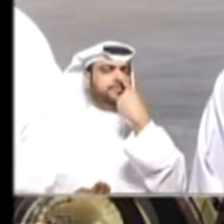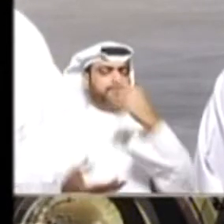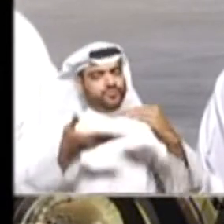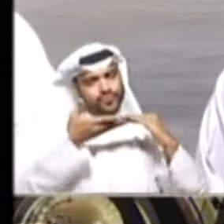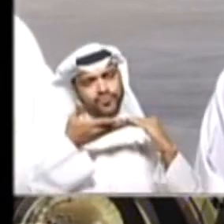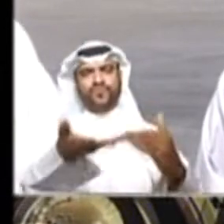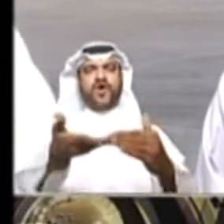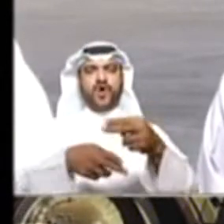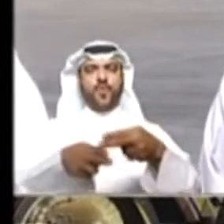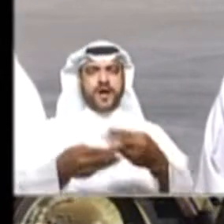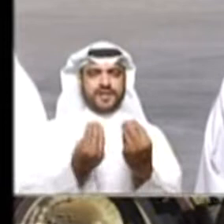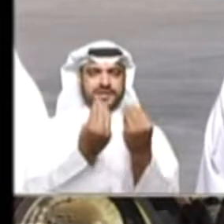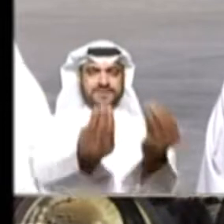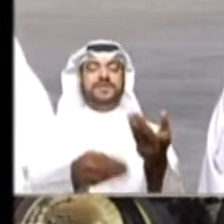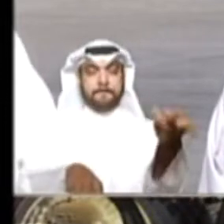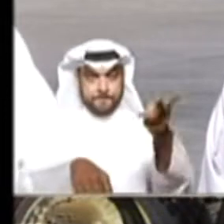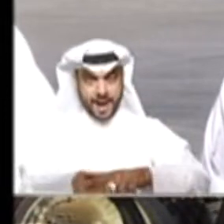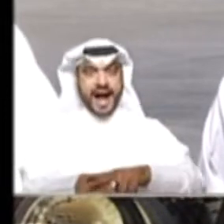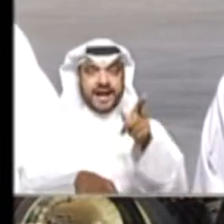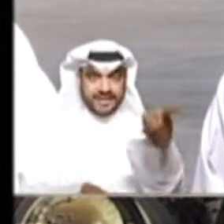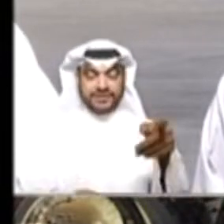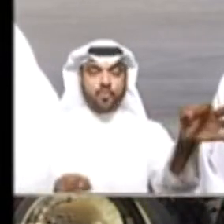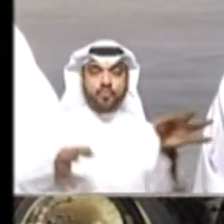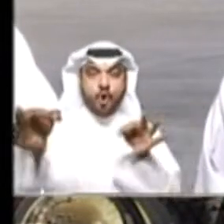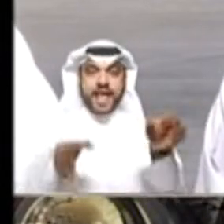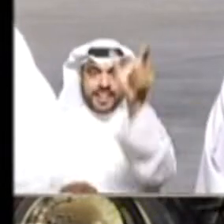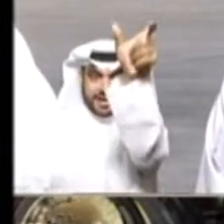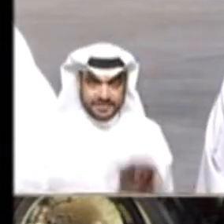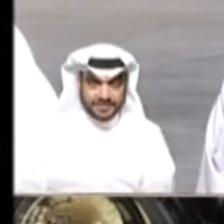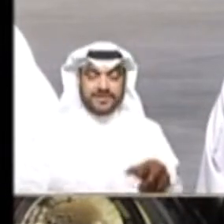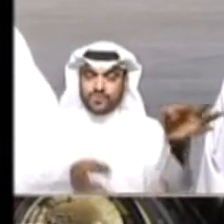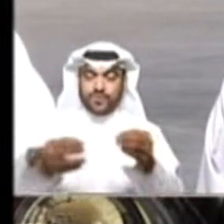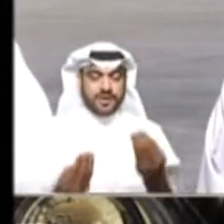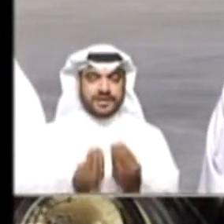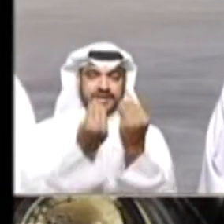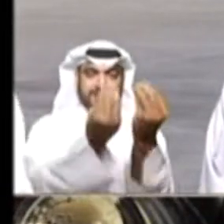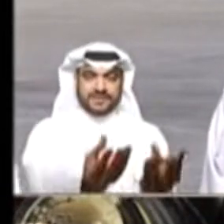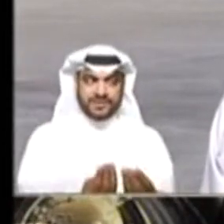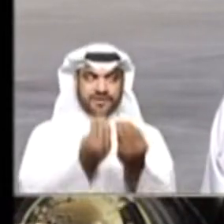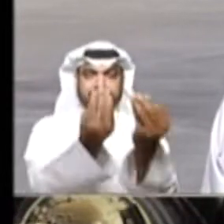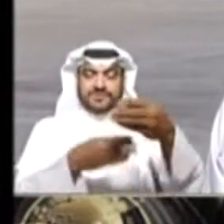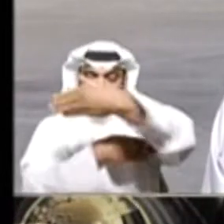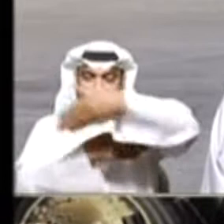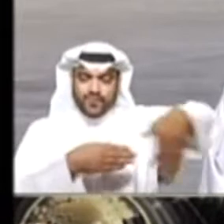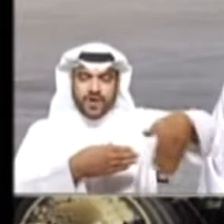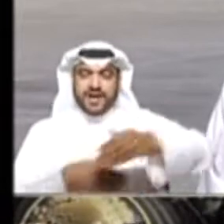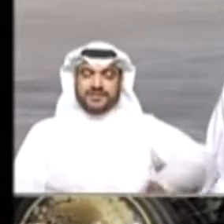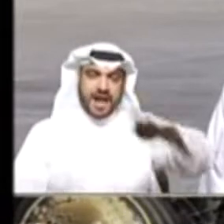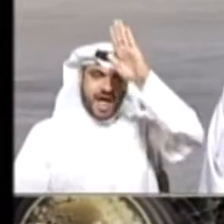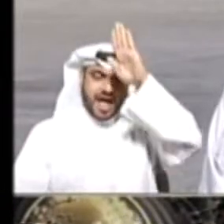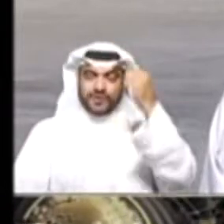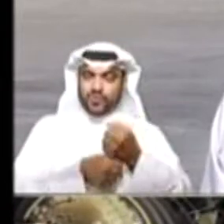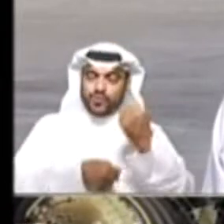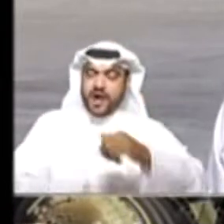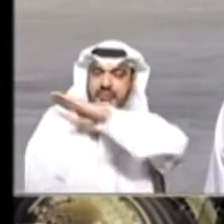وأيضا الفريق الفني اللي تابع عملية تسليم هذه الوحدات إلى الجانب العراقي هم